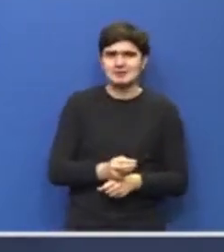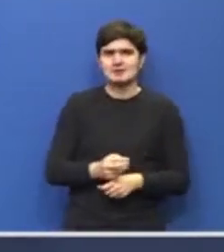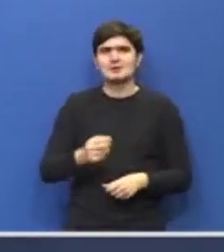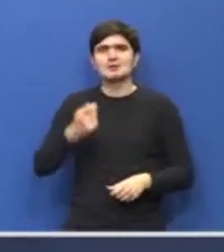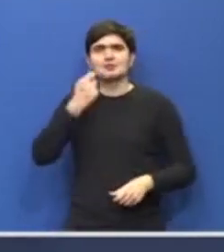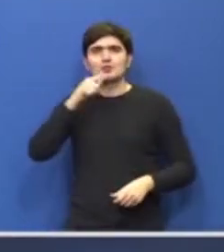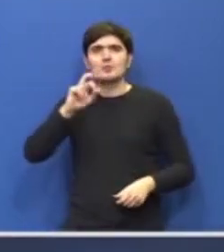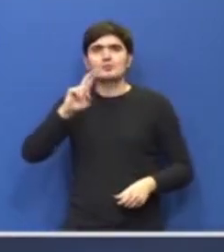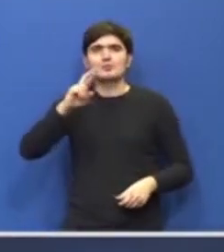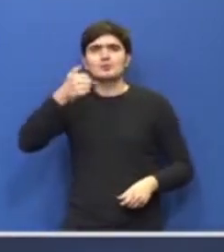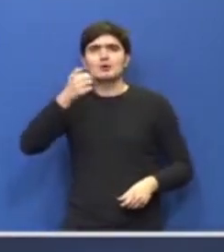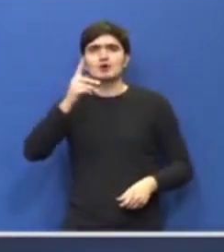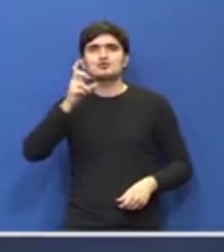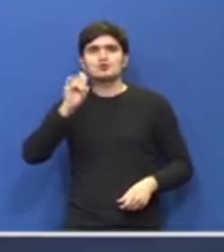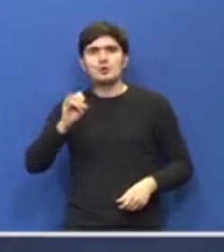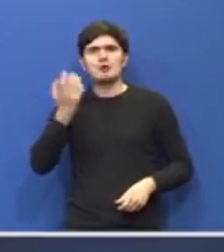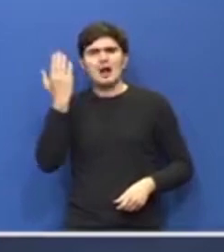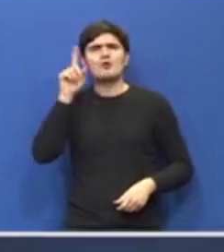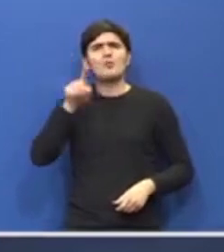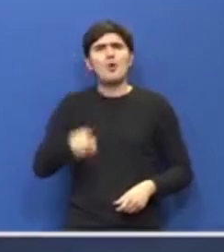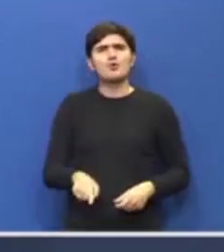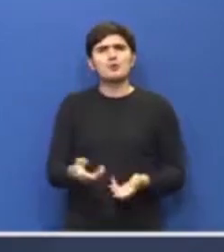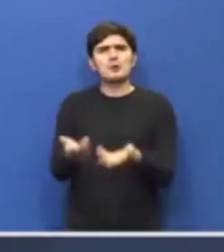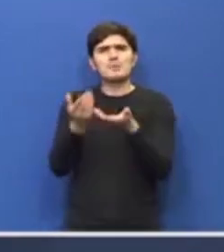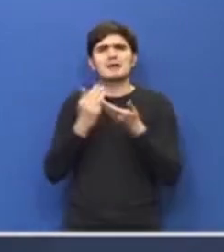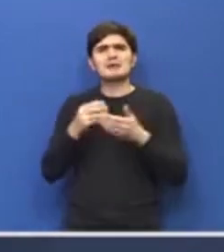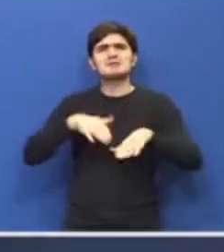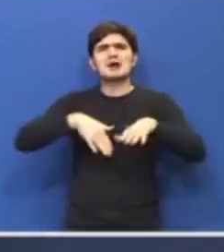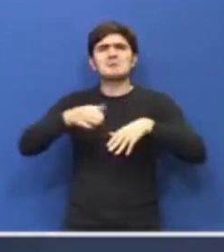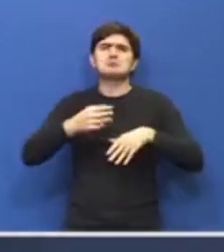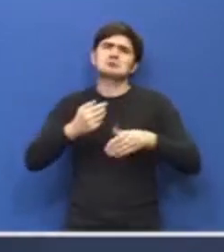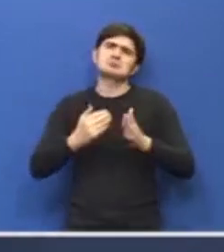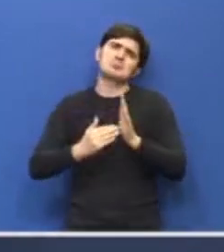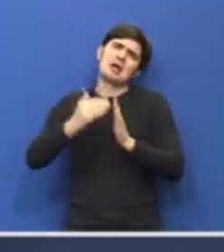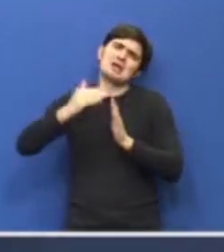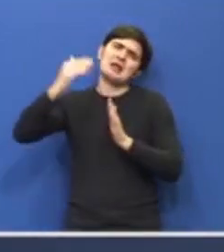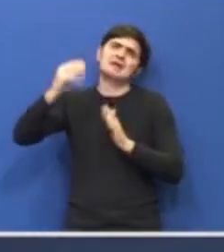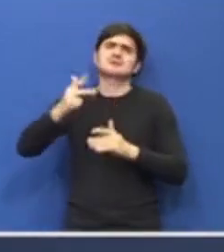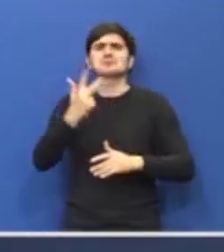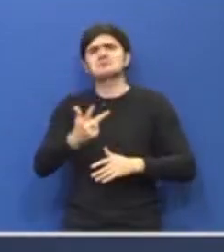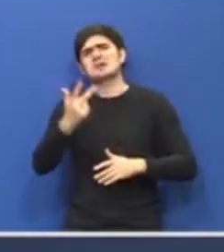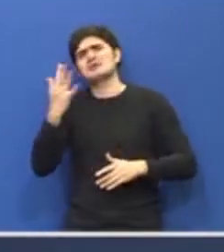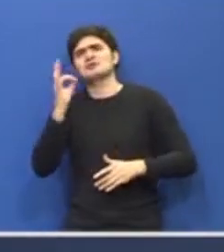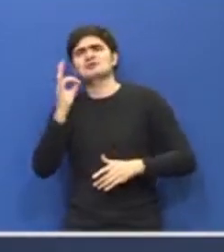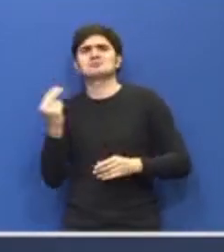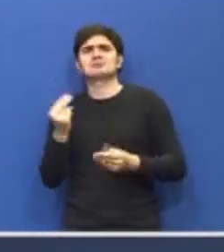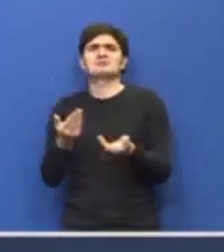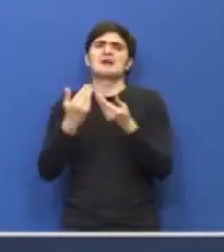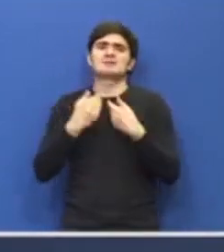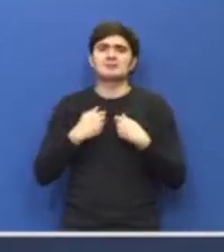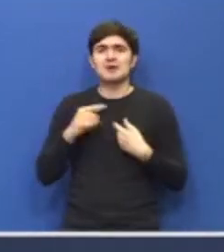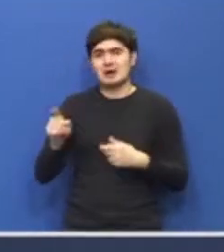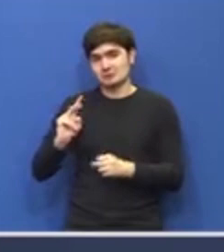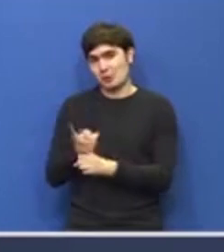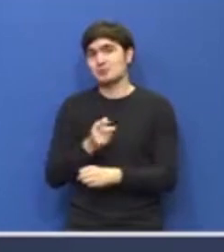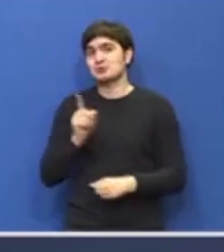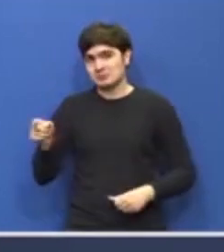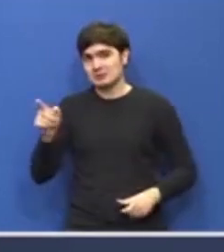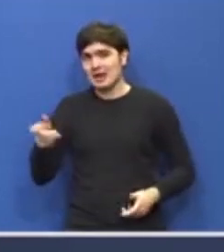domnul Rădoi acum vreo lună o ofertă pe masa ministerului în care ne mai crește, cum mai știu, cu 3 sau cu 5%, ne mai dă ceva. Așa o fi obișnuit